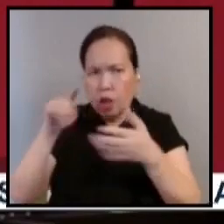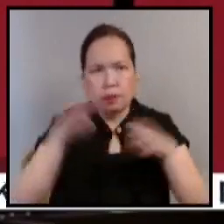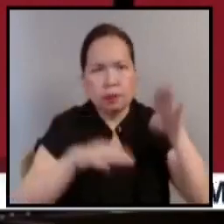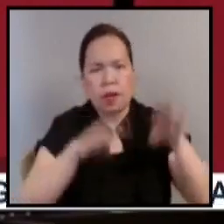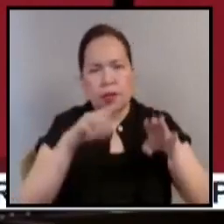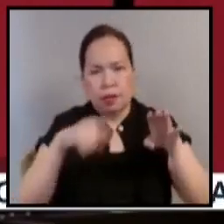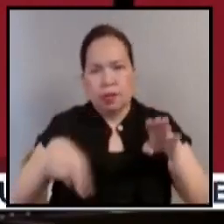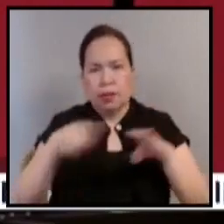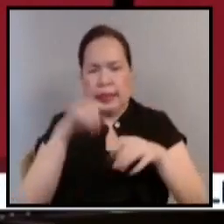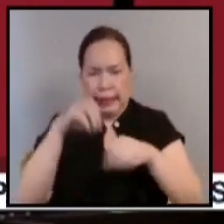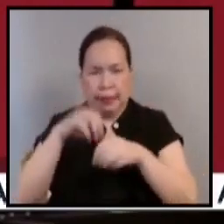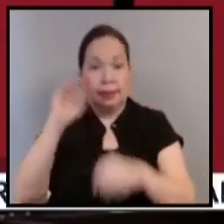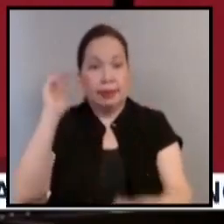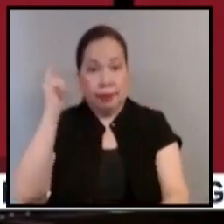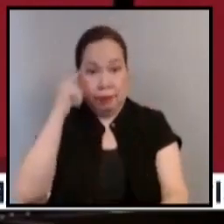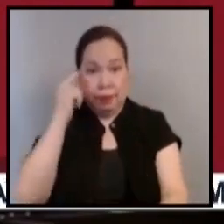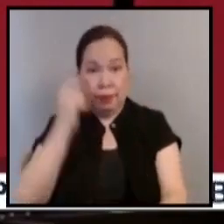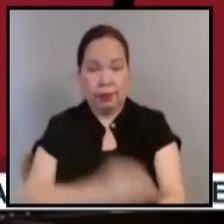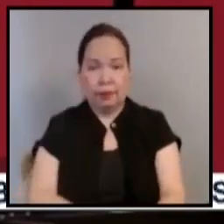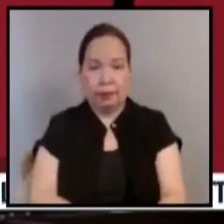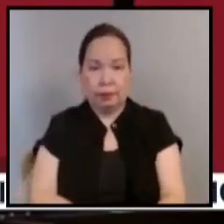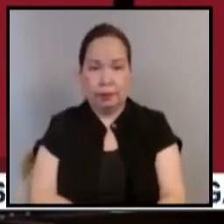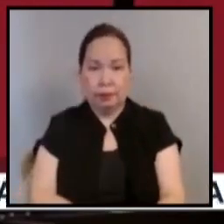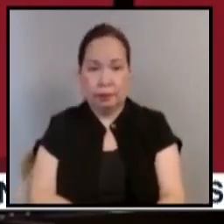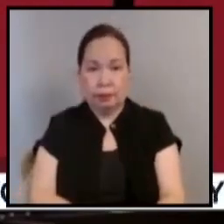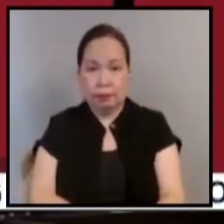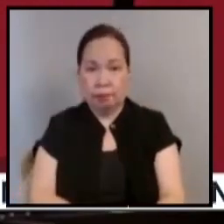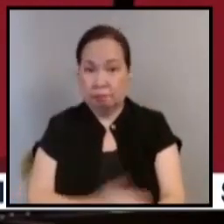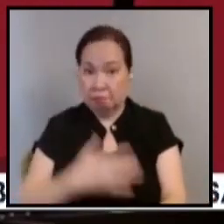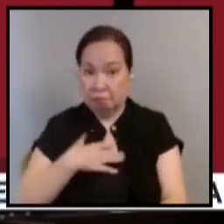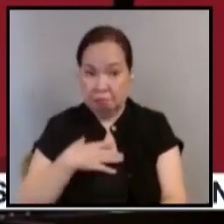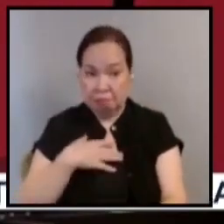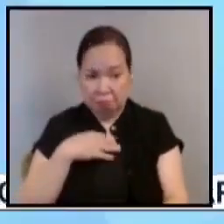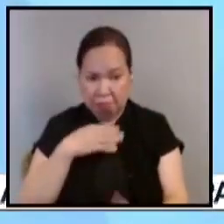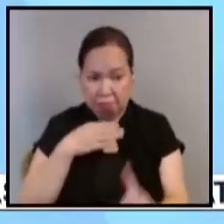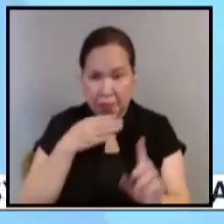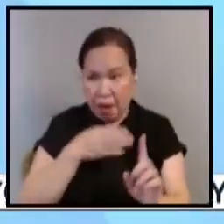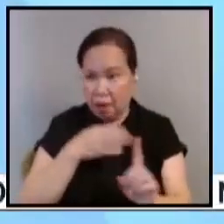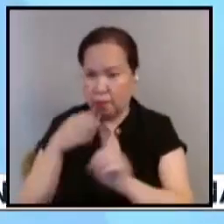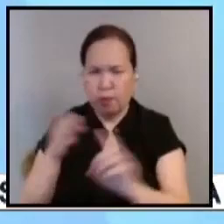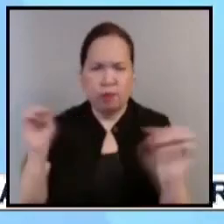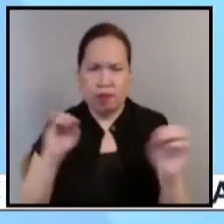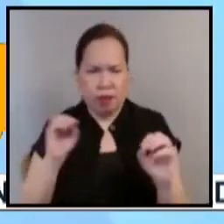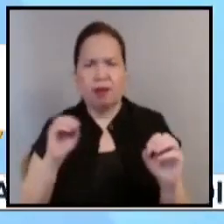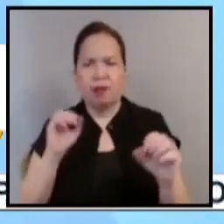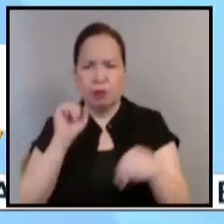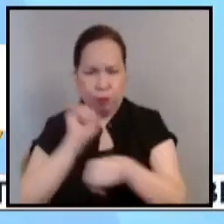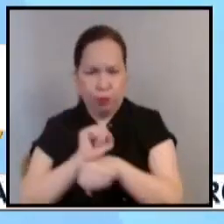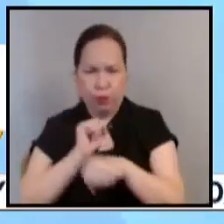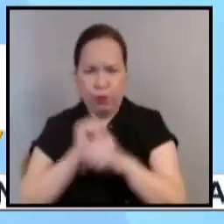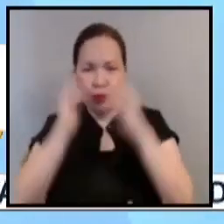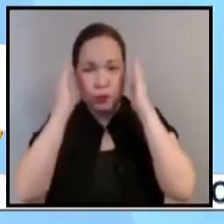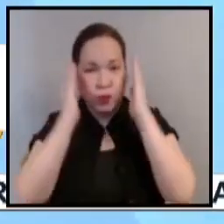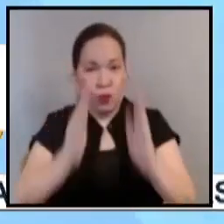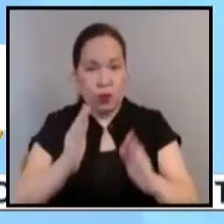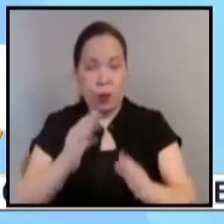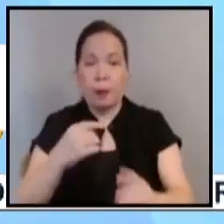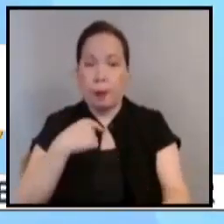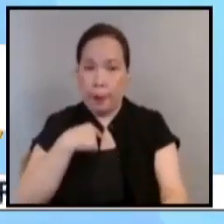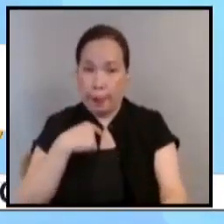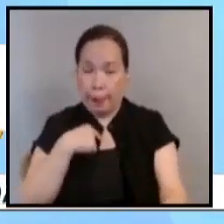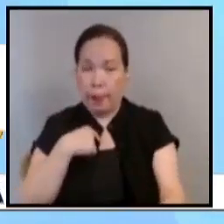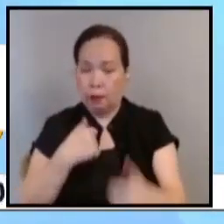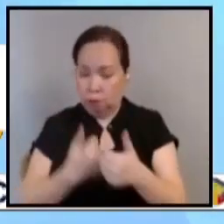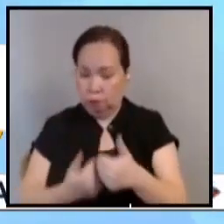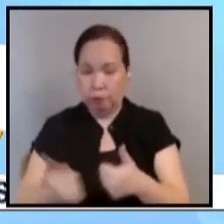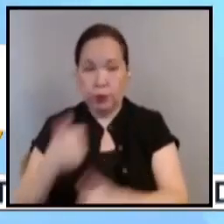government. Wala pong personalan dito, trabaho lang. And as the Speaker, I am telling you in no